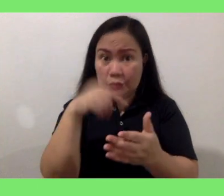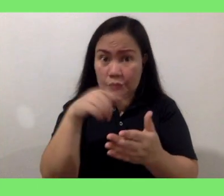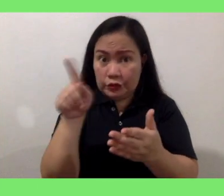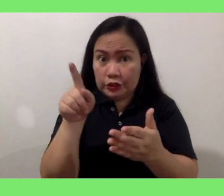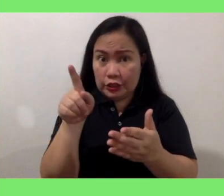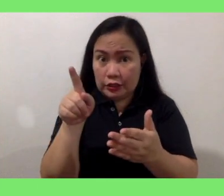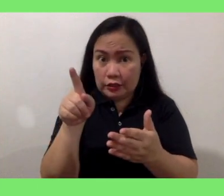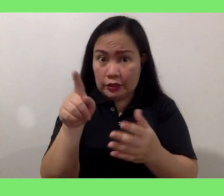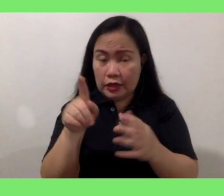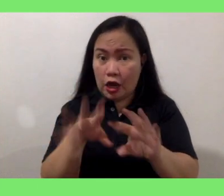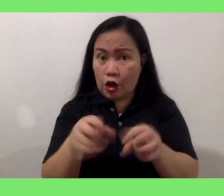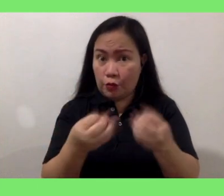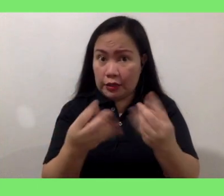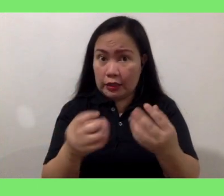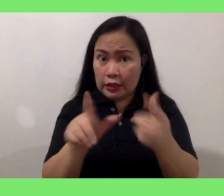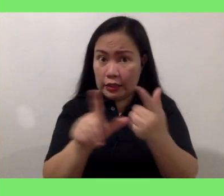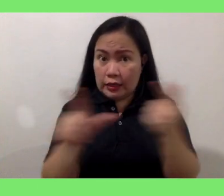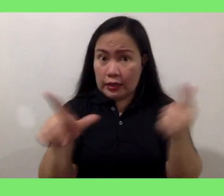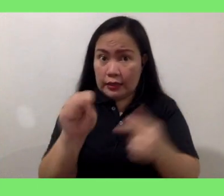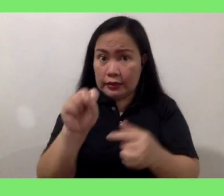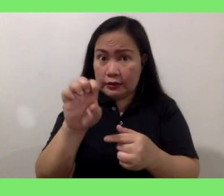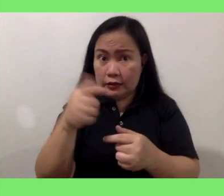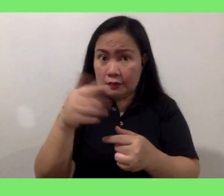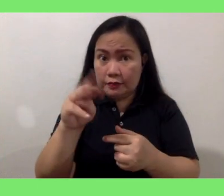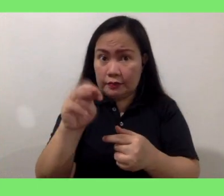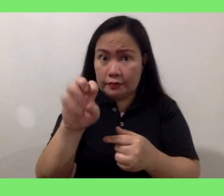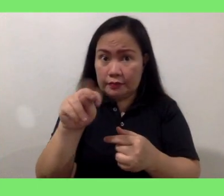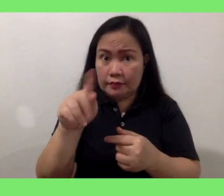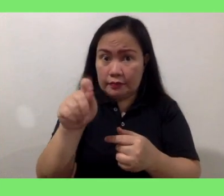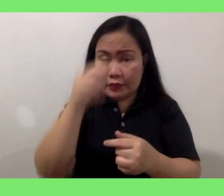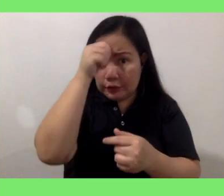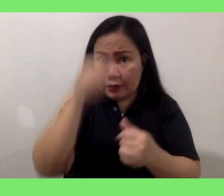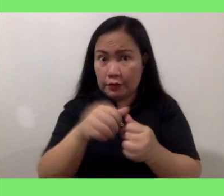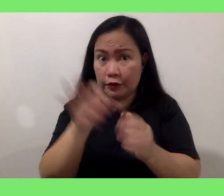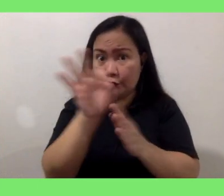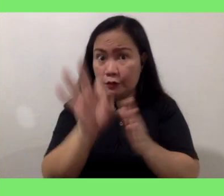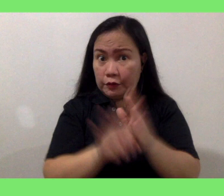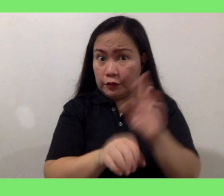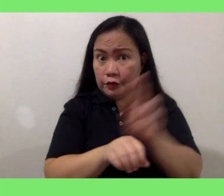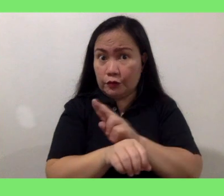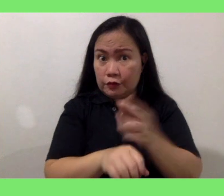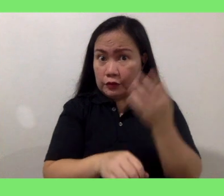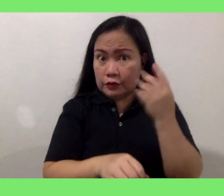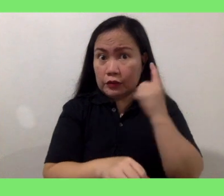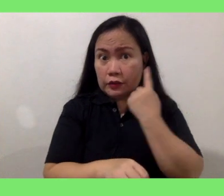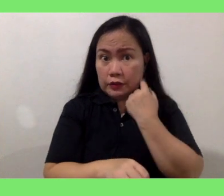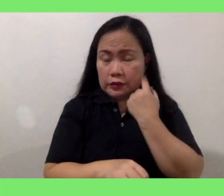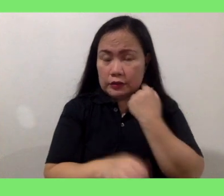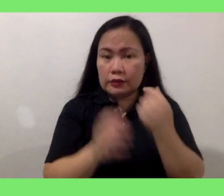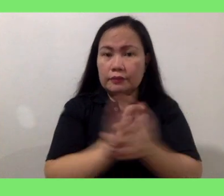tama yung bilang ng line segments, balikan mo yung formula natin kanina. Next, for